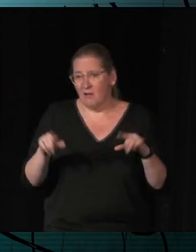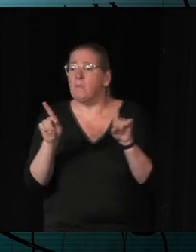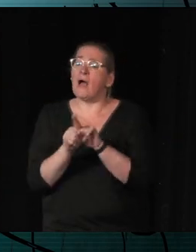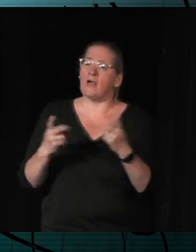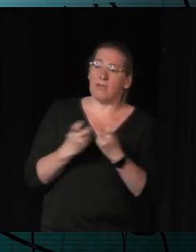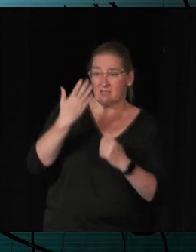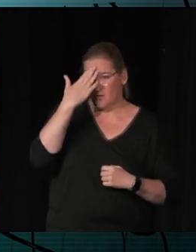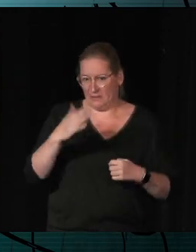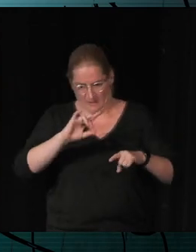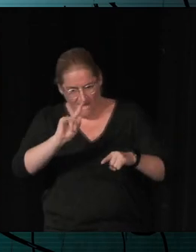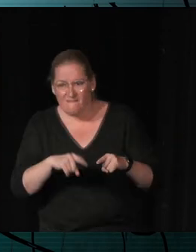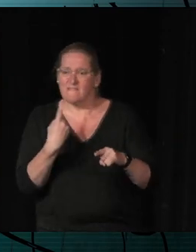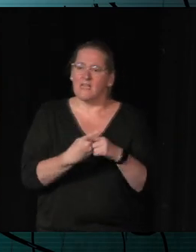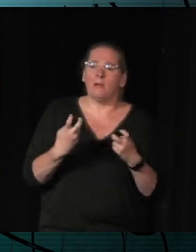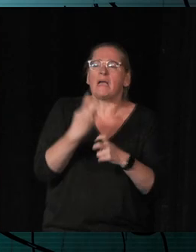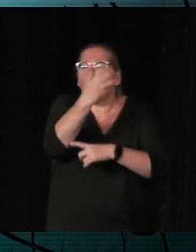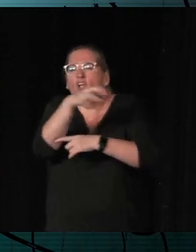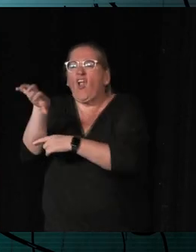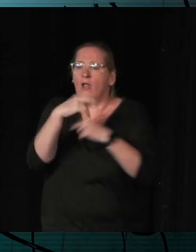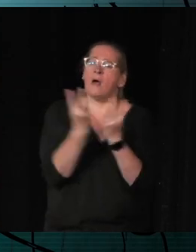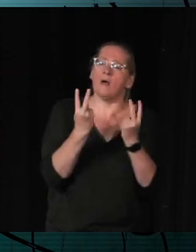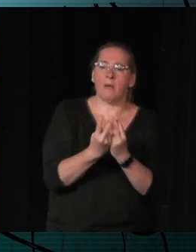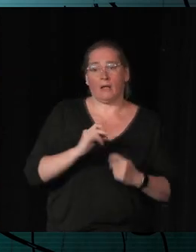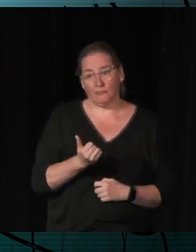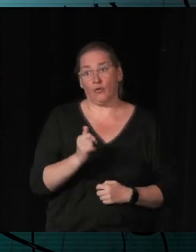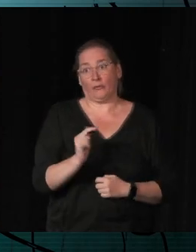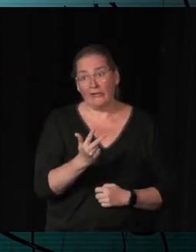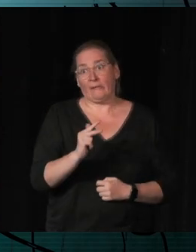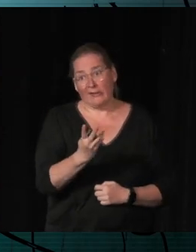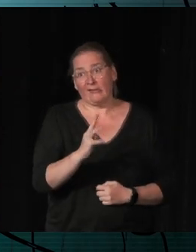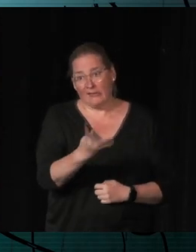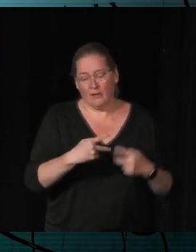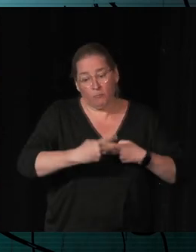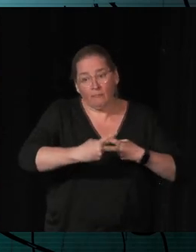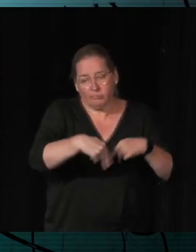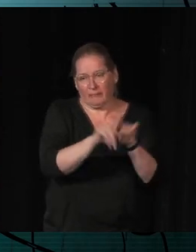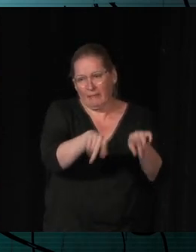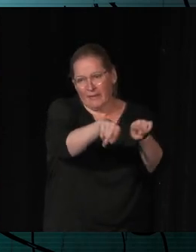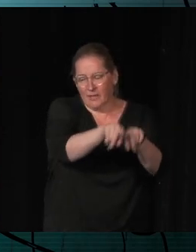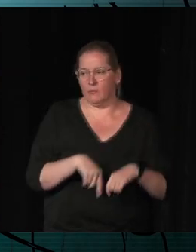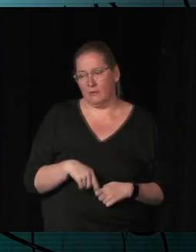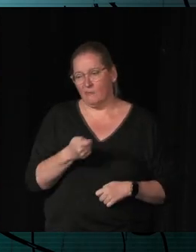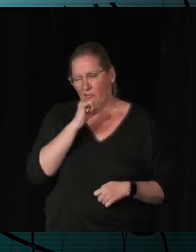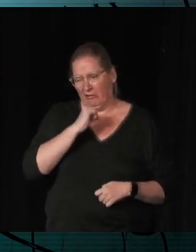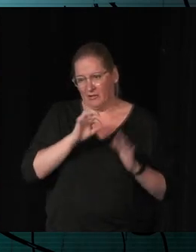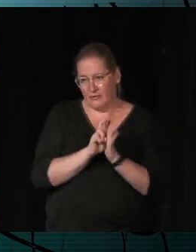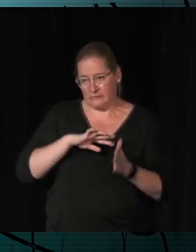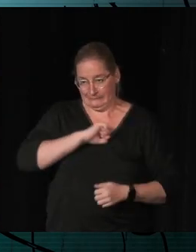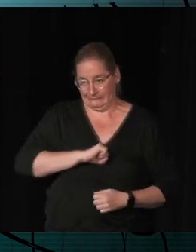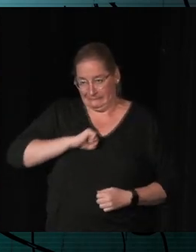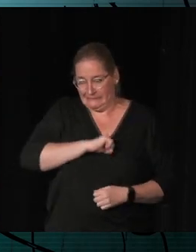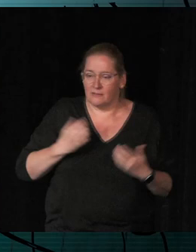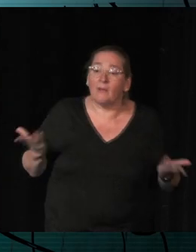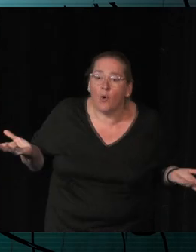blockbuster on va faire Jurassic Park 1 mais on va faire Jurassic Park 2 Jurassic Park 3 un peu vieille comme référence mais bon bref non ça marche